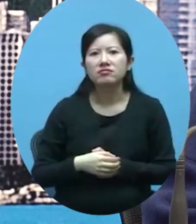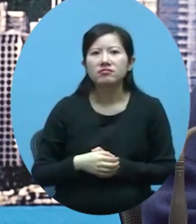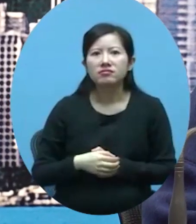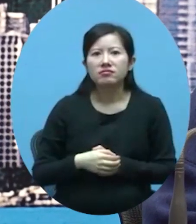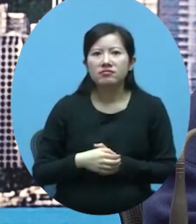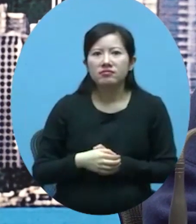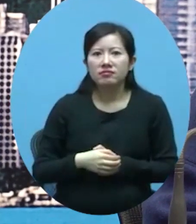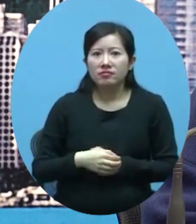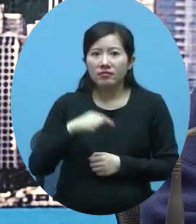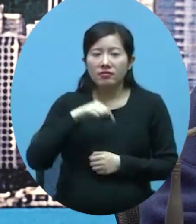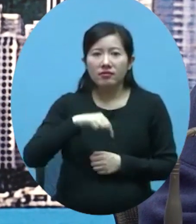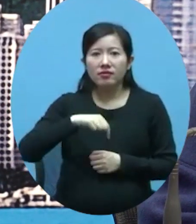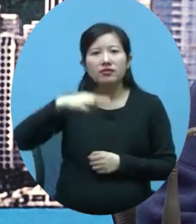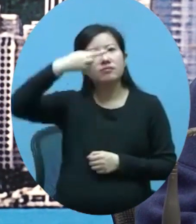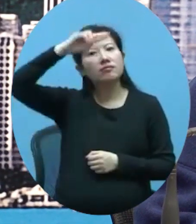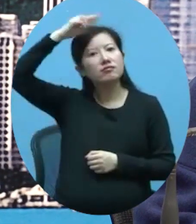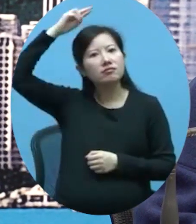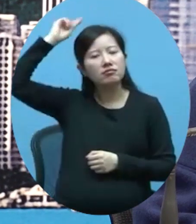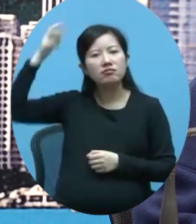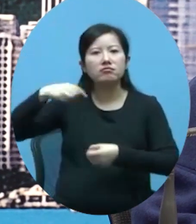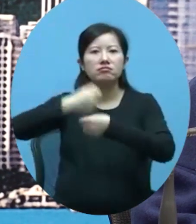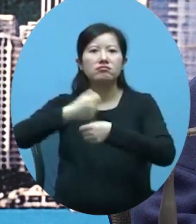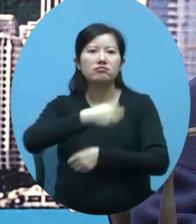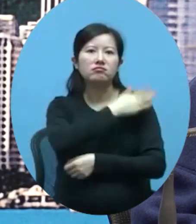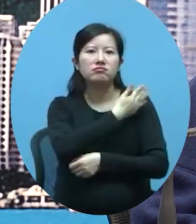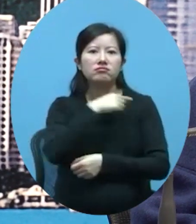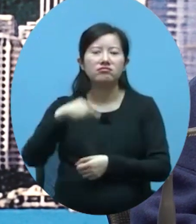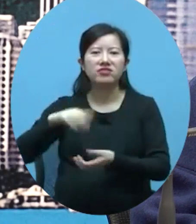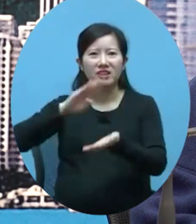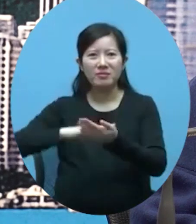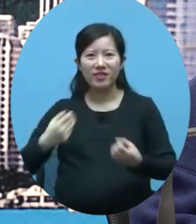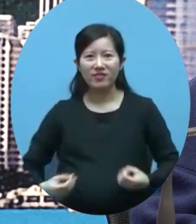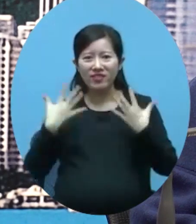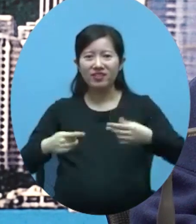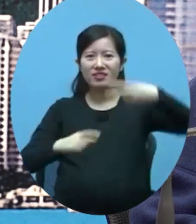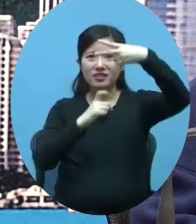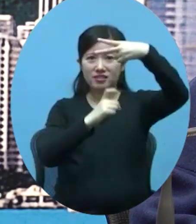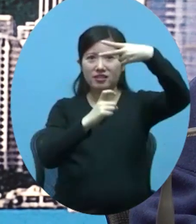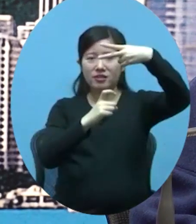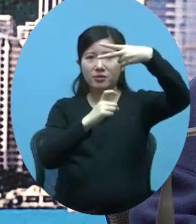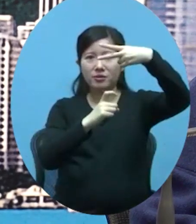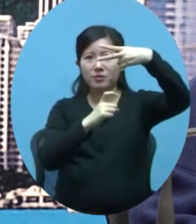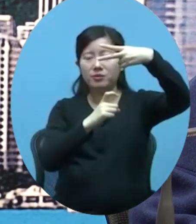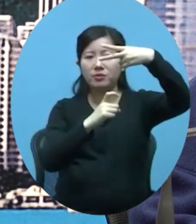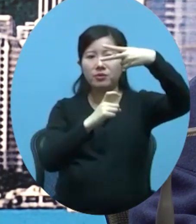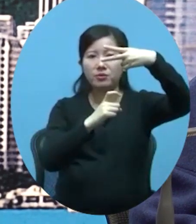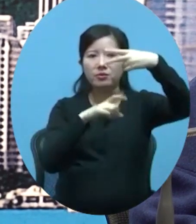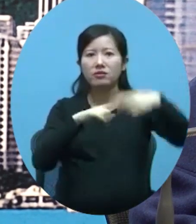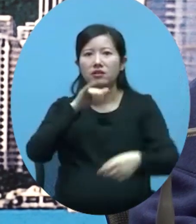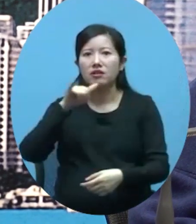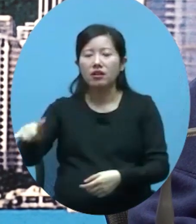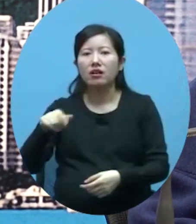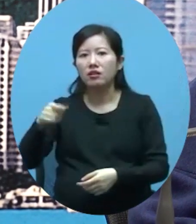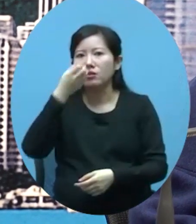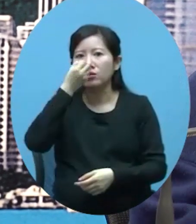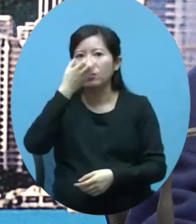那个是非籍容工那他发病后就在2月9日就曾经去这个大会堂